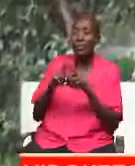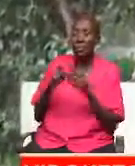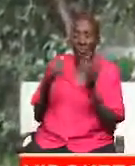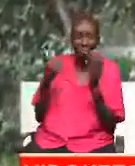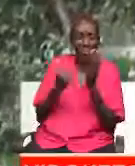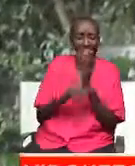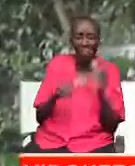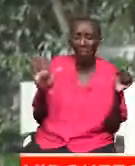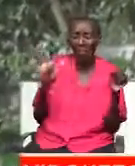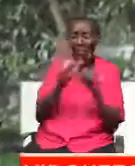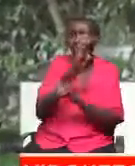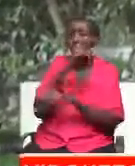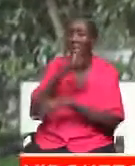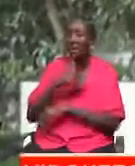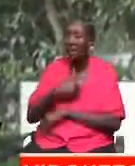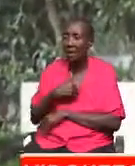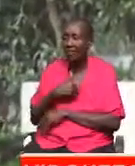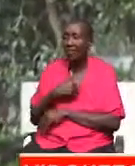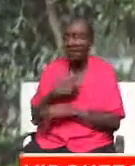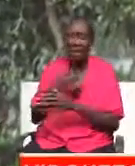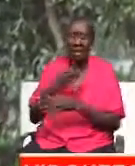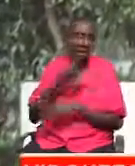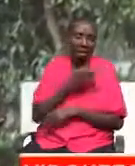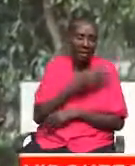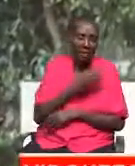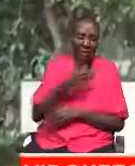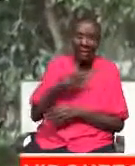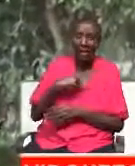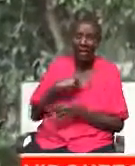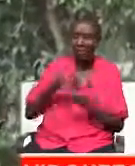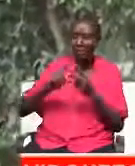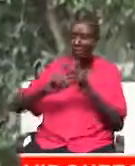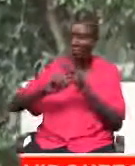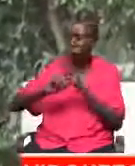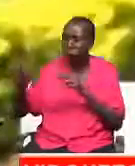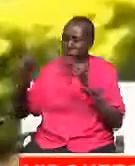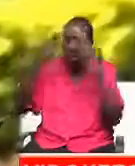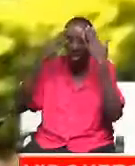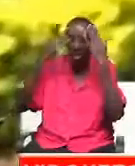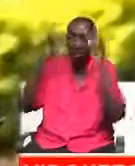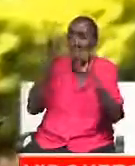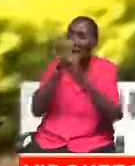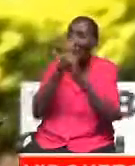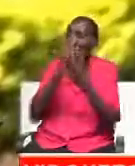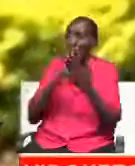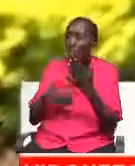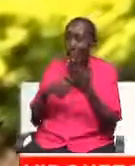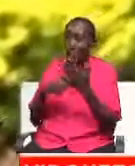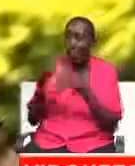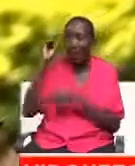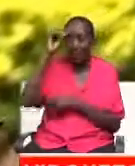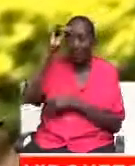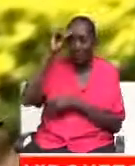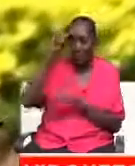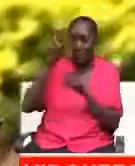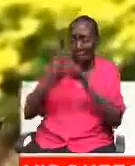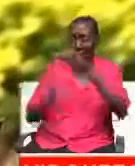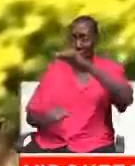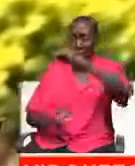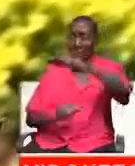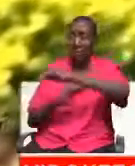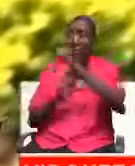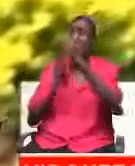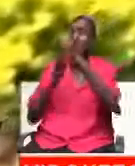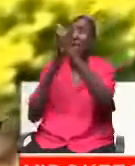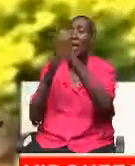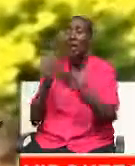mingi, wana tishio, wanatoroka, hawajui wafanye nini. Kauli iliyoungwa mkono na kiongozi wa kidini